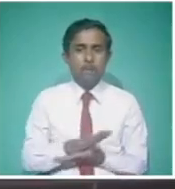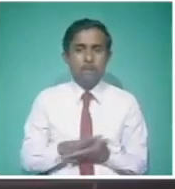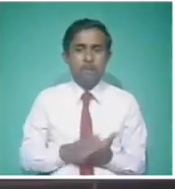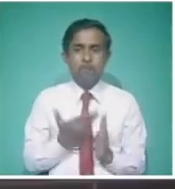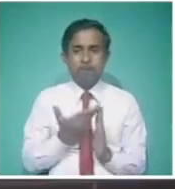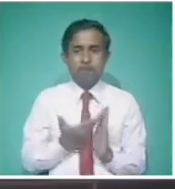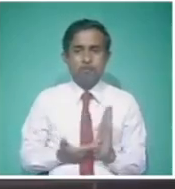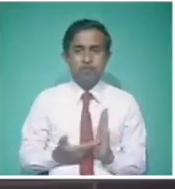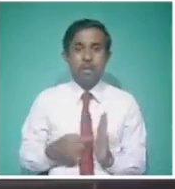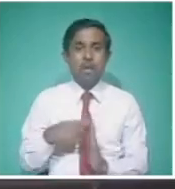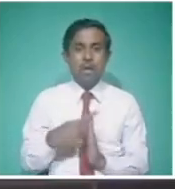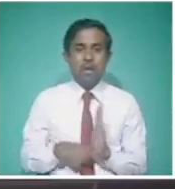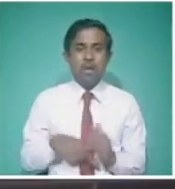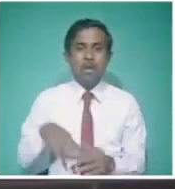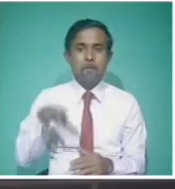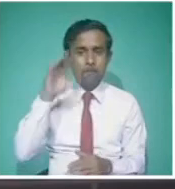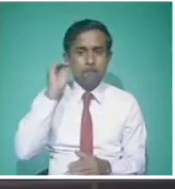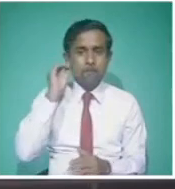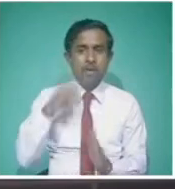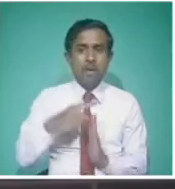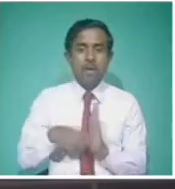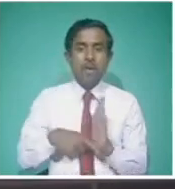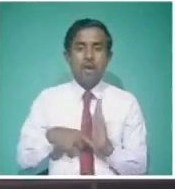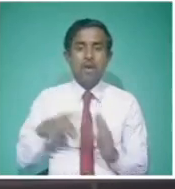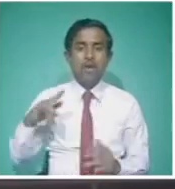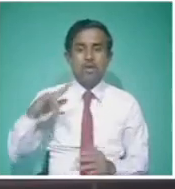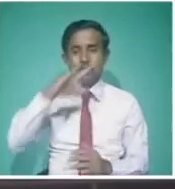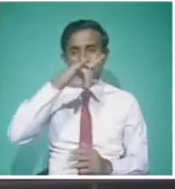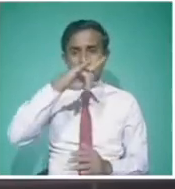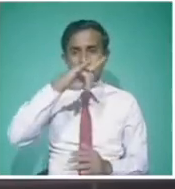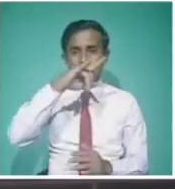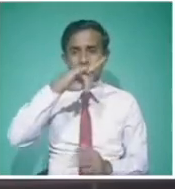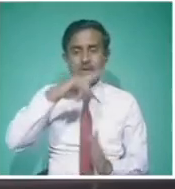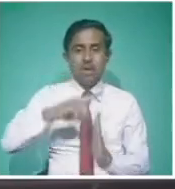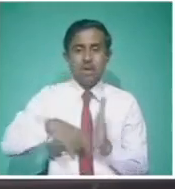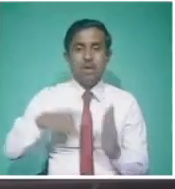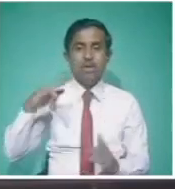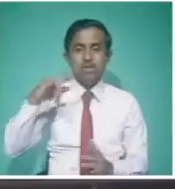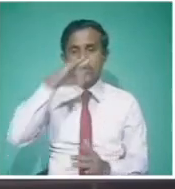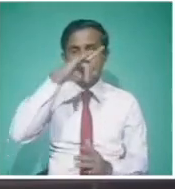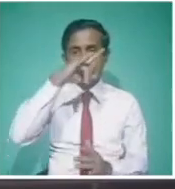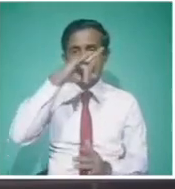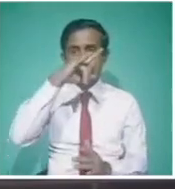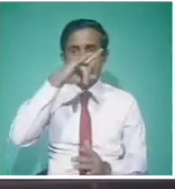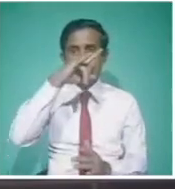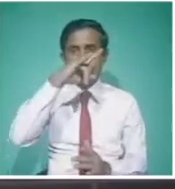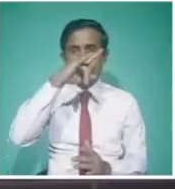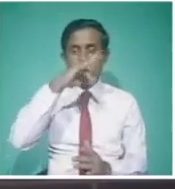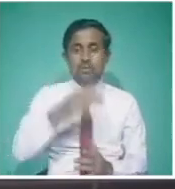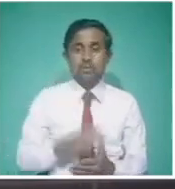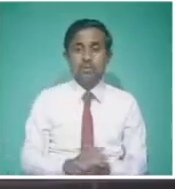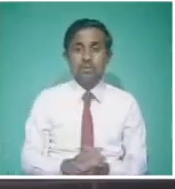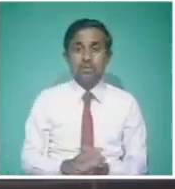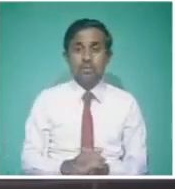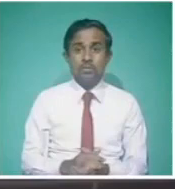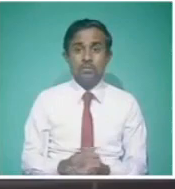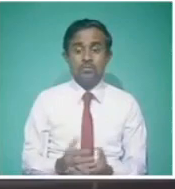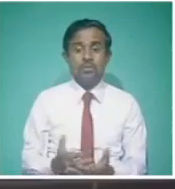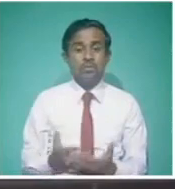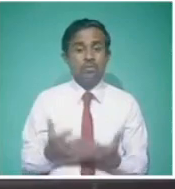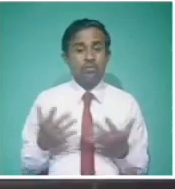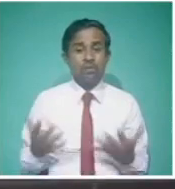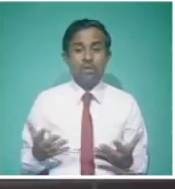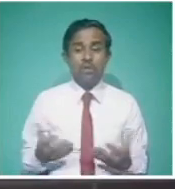පැහැදිලිවම මුළු රටම පිළිගන්නවා ශ්‍රී ලංකන් ගුවන් සමාගම. ශ්‍රී ලංකන් ගුවන් සමාගම ඉතා